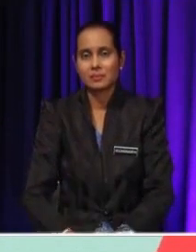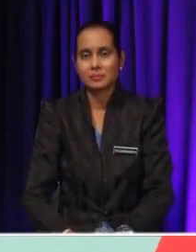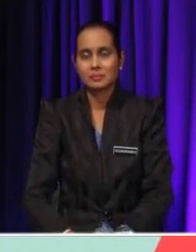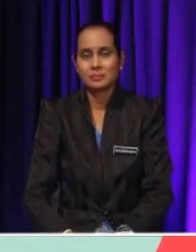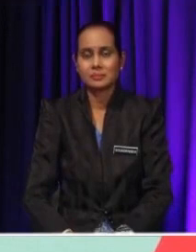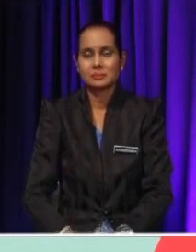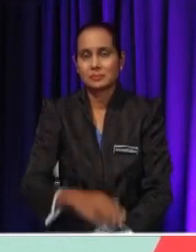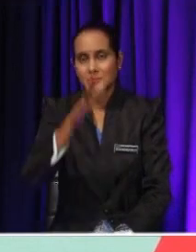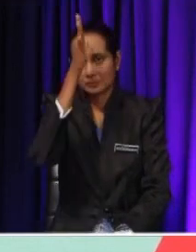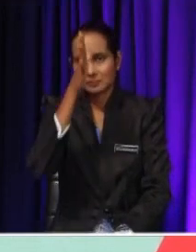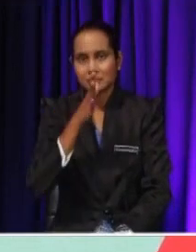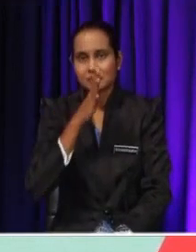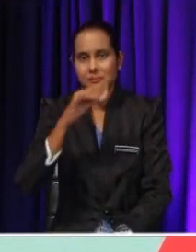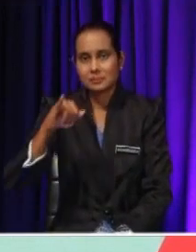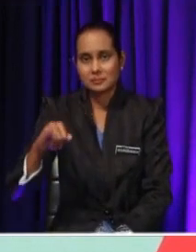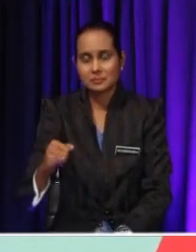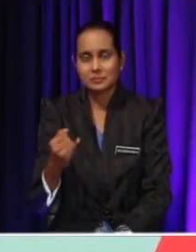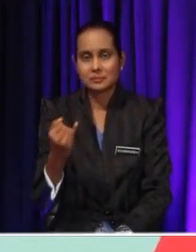juga belum